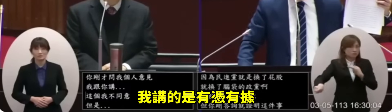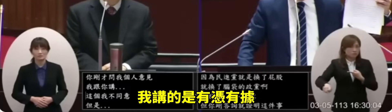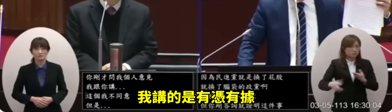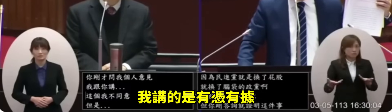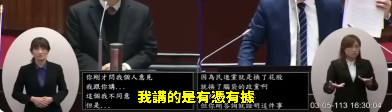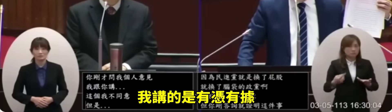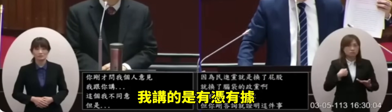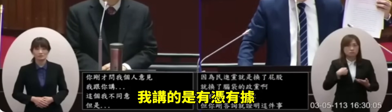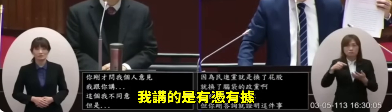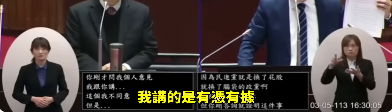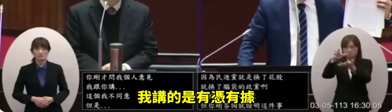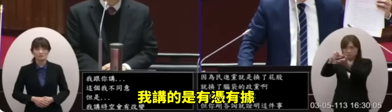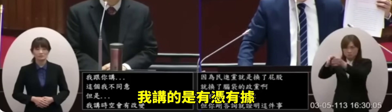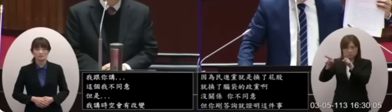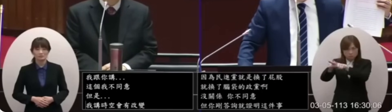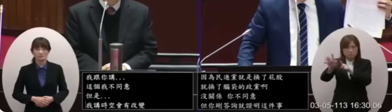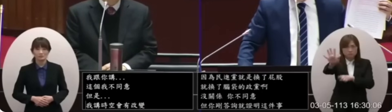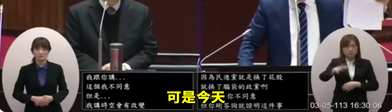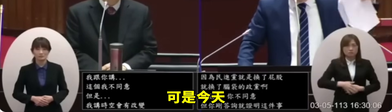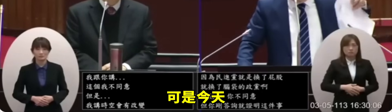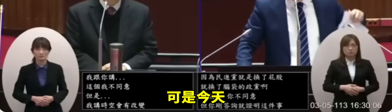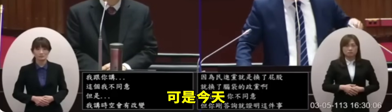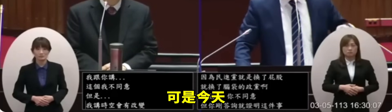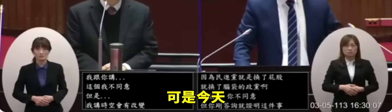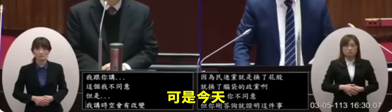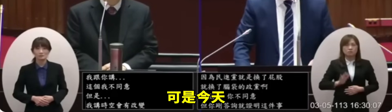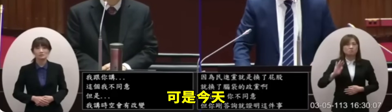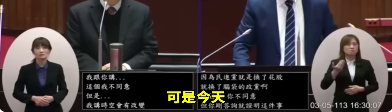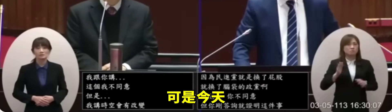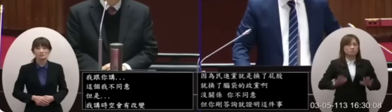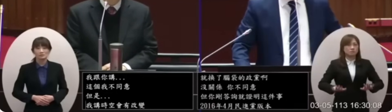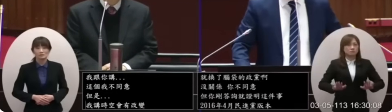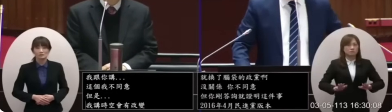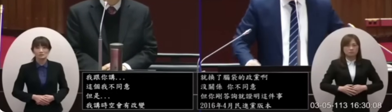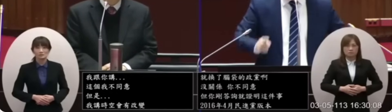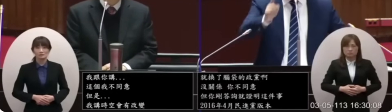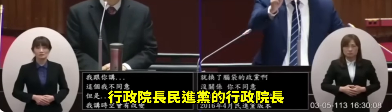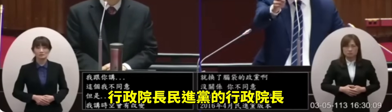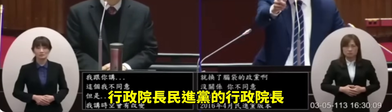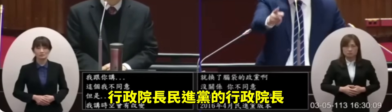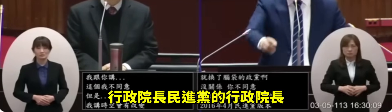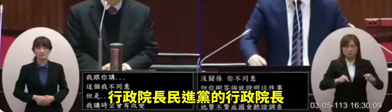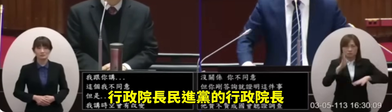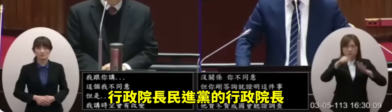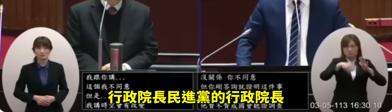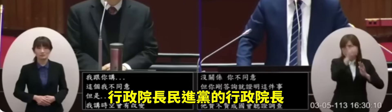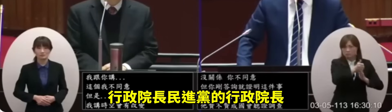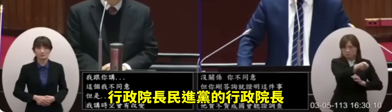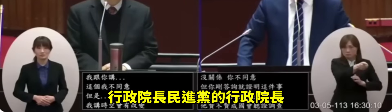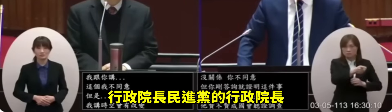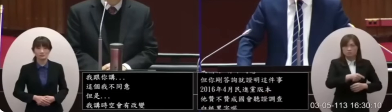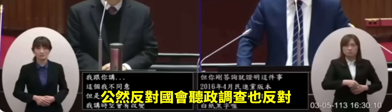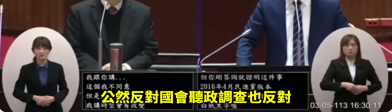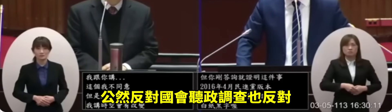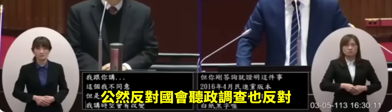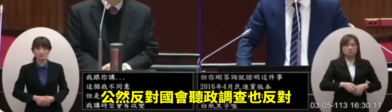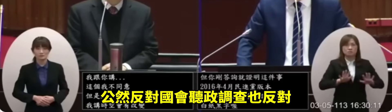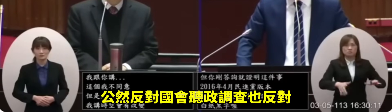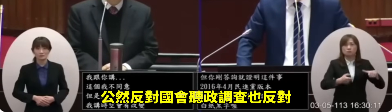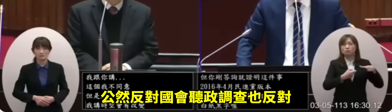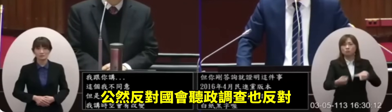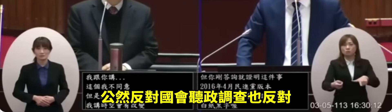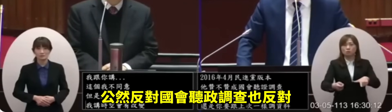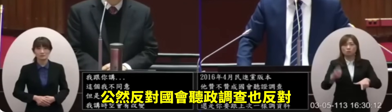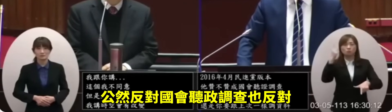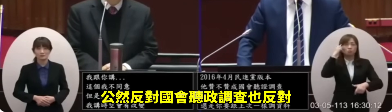我讲的是有凭有据哦。可是今天，行政院长、民进党行政院长公然反